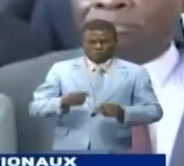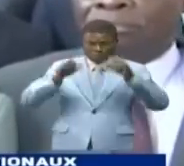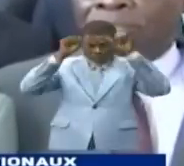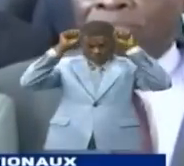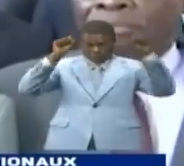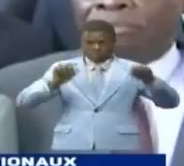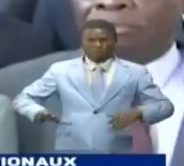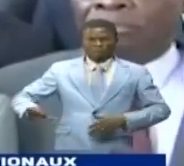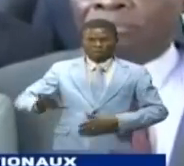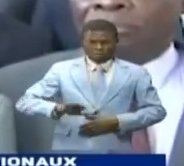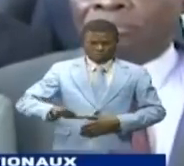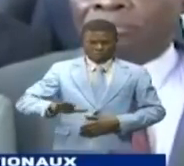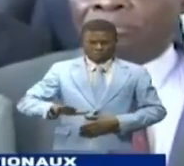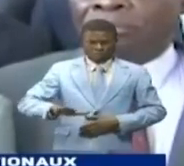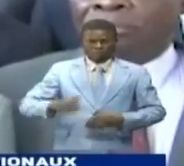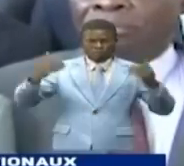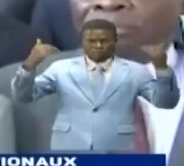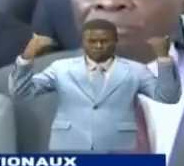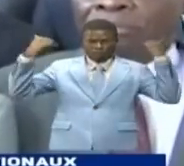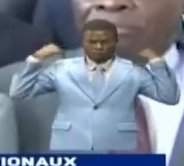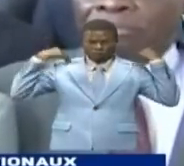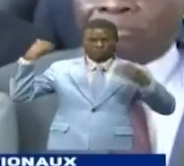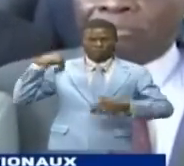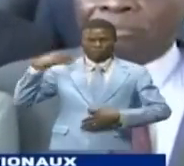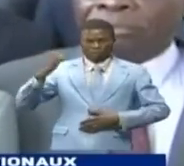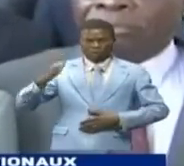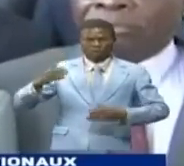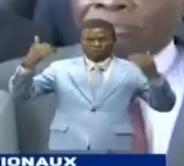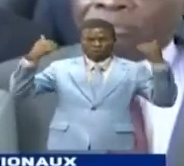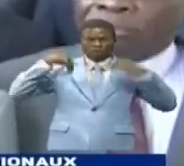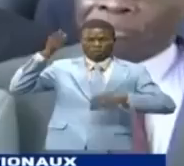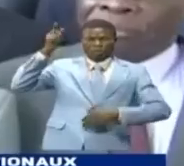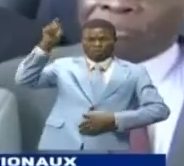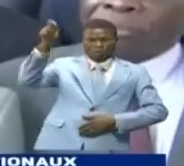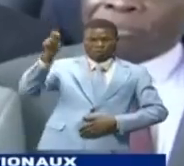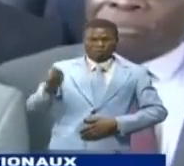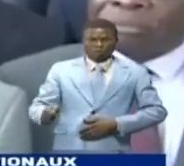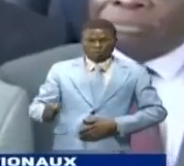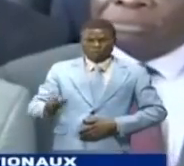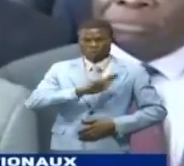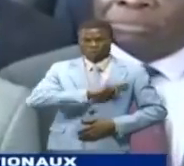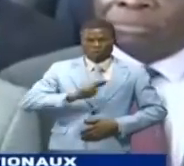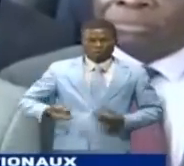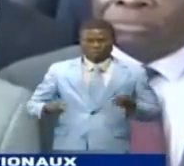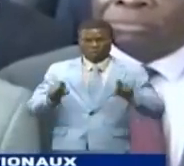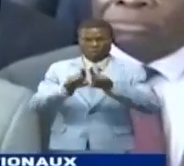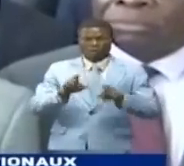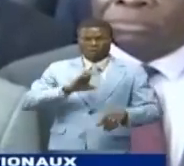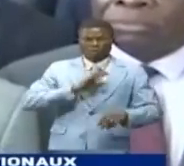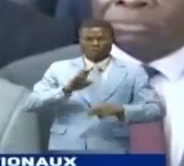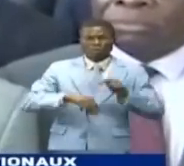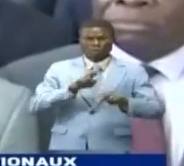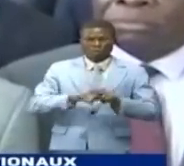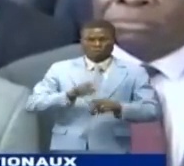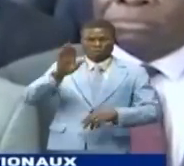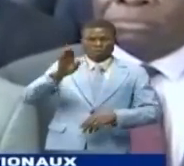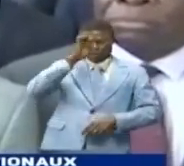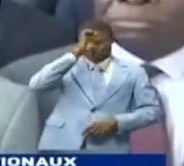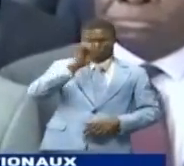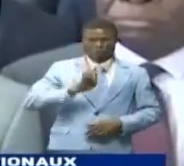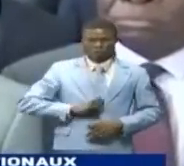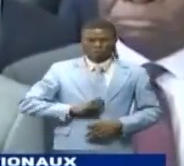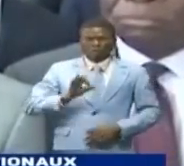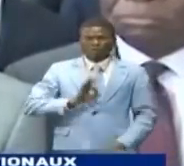la République, chef de l'État, commandant suprême des forces armées et de la police nationale, son Excellence